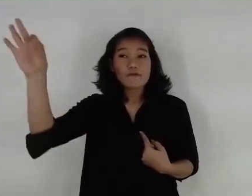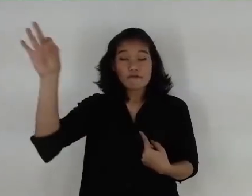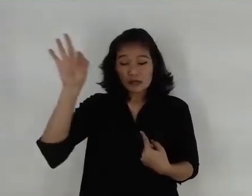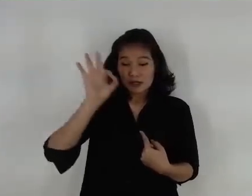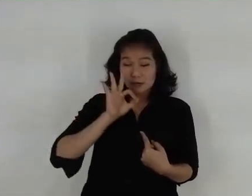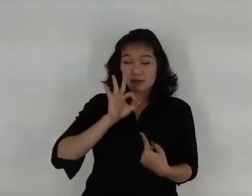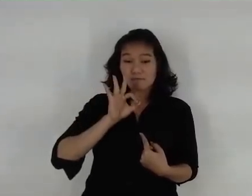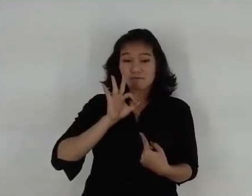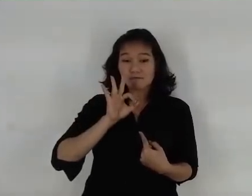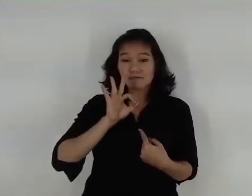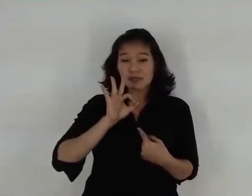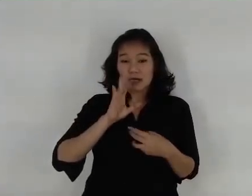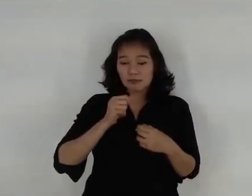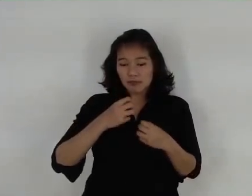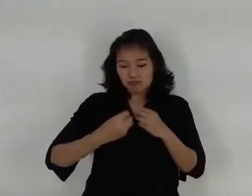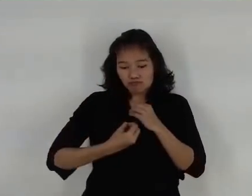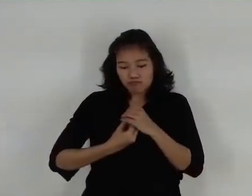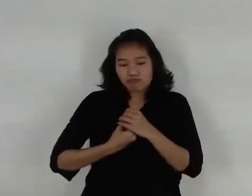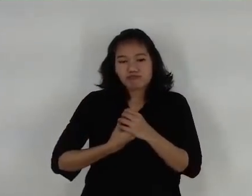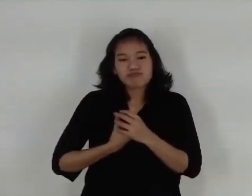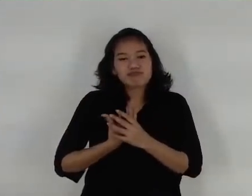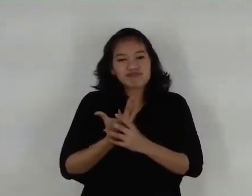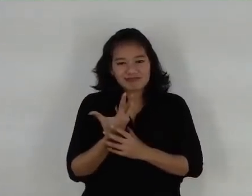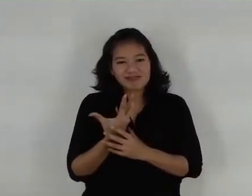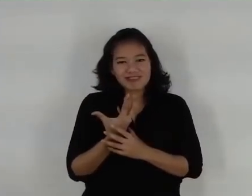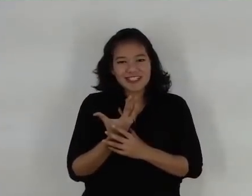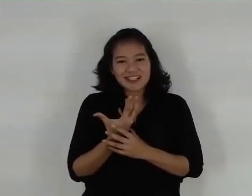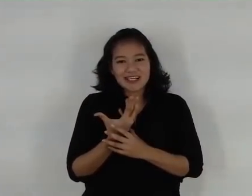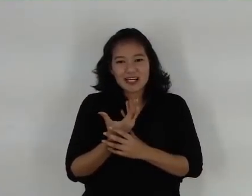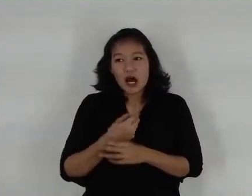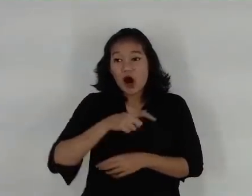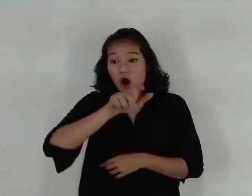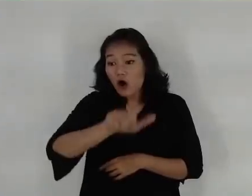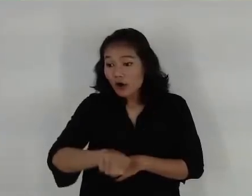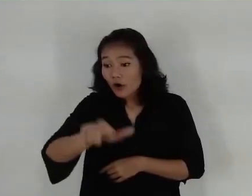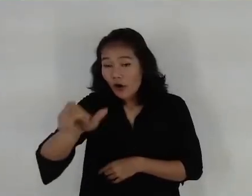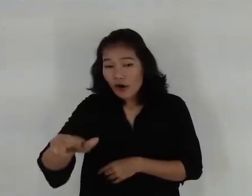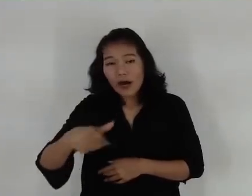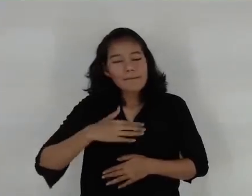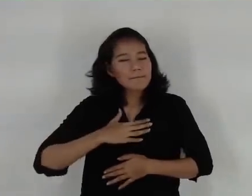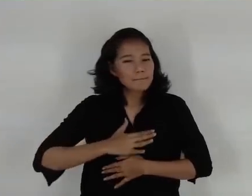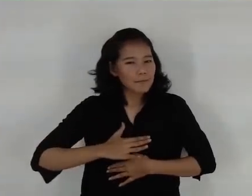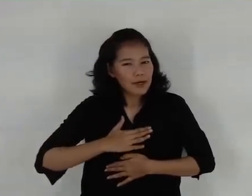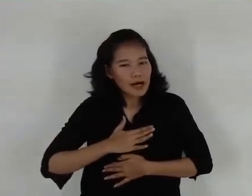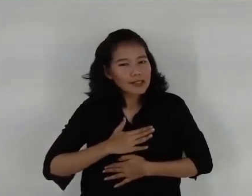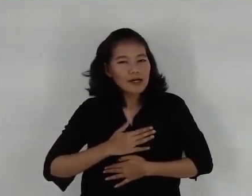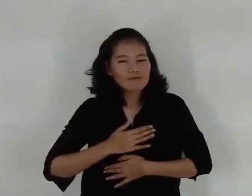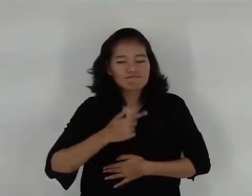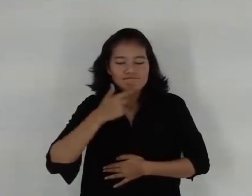boleh bertumbuh dan berbuah dan orang-orang dapat merasakan buah-buah yang manis dari